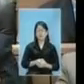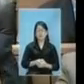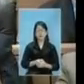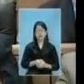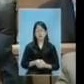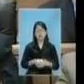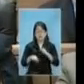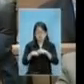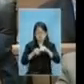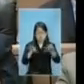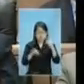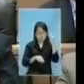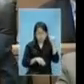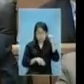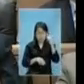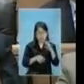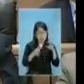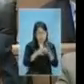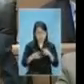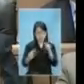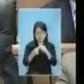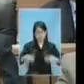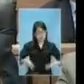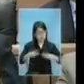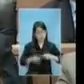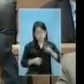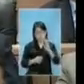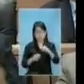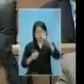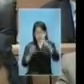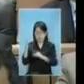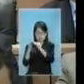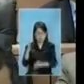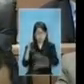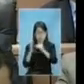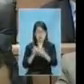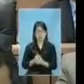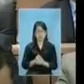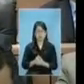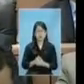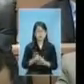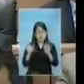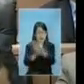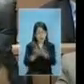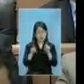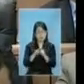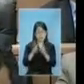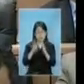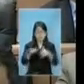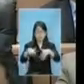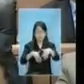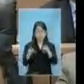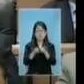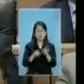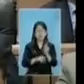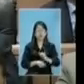เป็นชีวิตจริงของคนไทยเป็นชีวิตจริงของคนไทยทั้งประเทศที่เรากำลังเป็นตัวละครอยู่แต่แน่นอนที่สุด